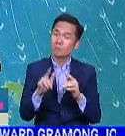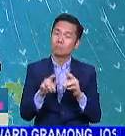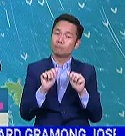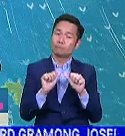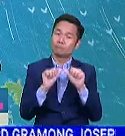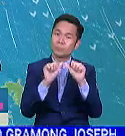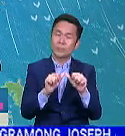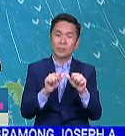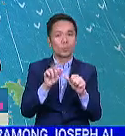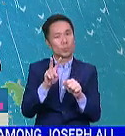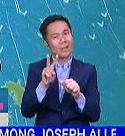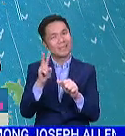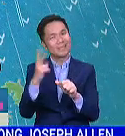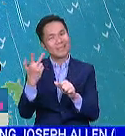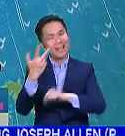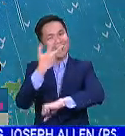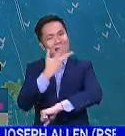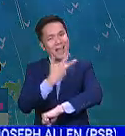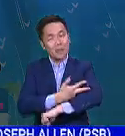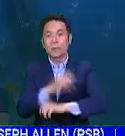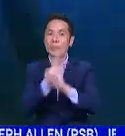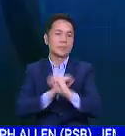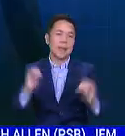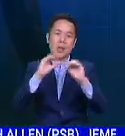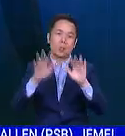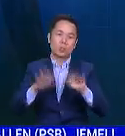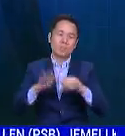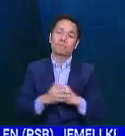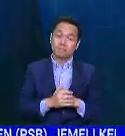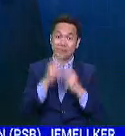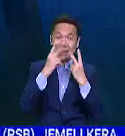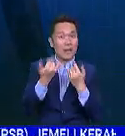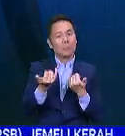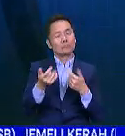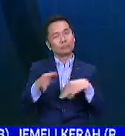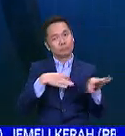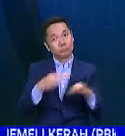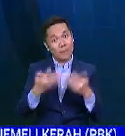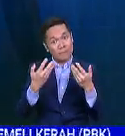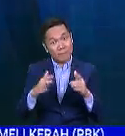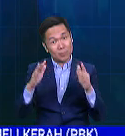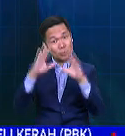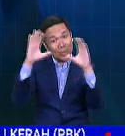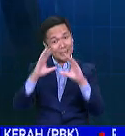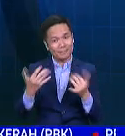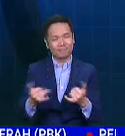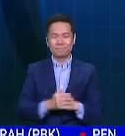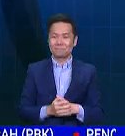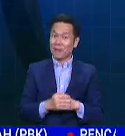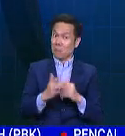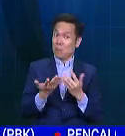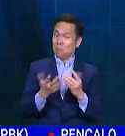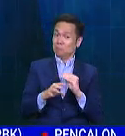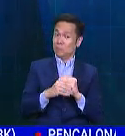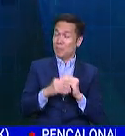dalam tempoh dua ke a hari lagi baik ini sahaja ramalan cuaca yang dapat saya kongsikan pada petang ini untuk mendapatkan maklumat cuaca